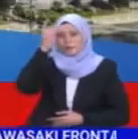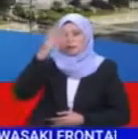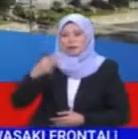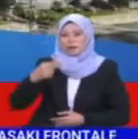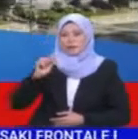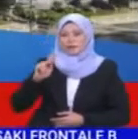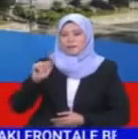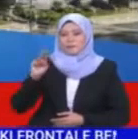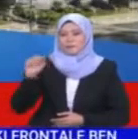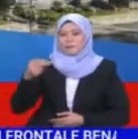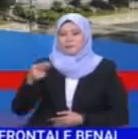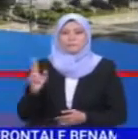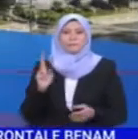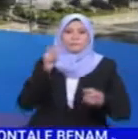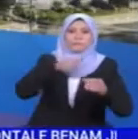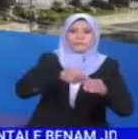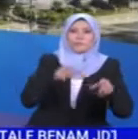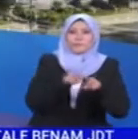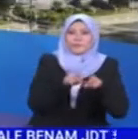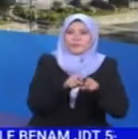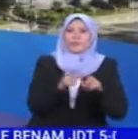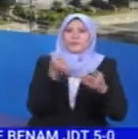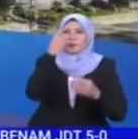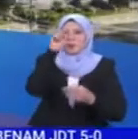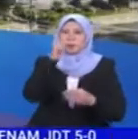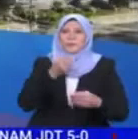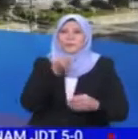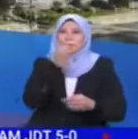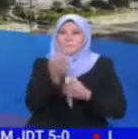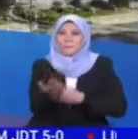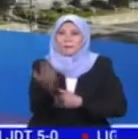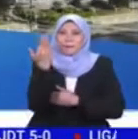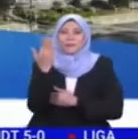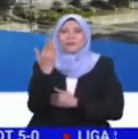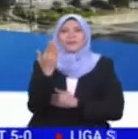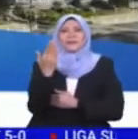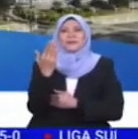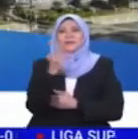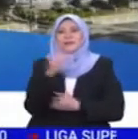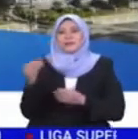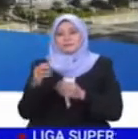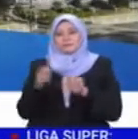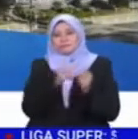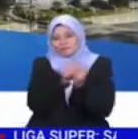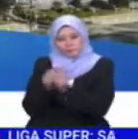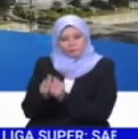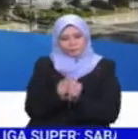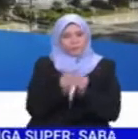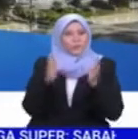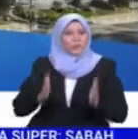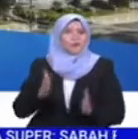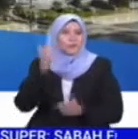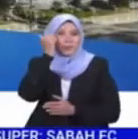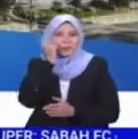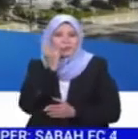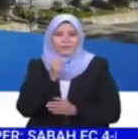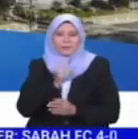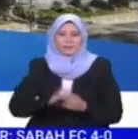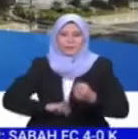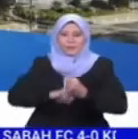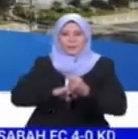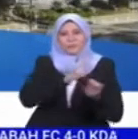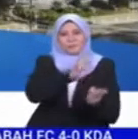turut sama turun padang menyertai aktiviti salam sahur dan ziarah Ramadan komuniti warga emas itu selain menyerahkan sumbangan